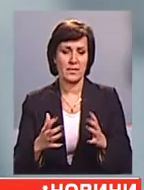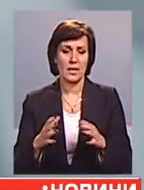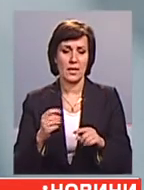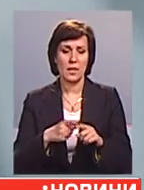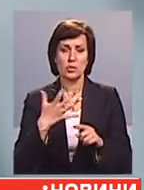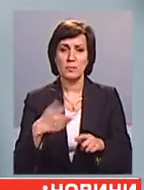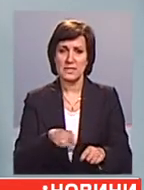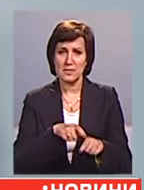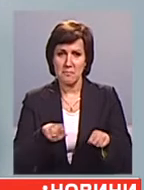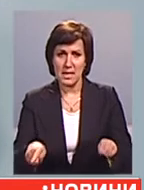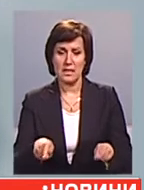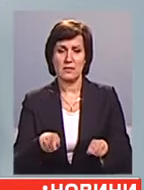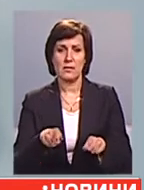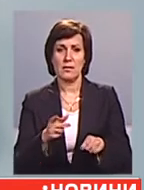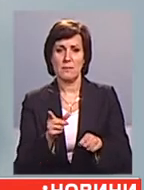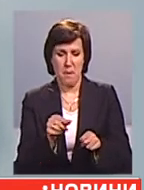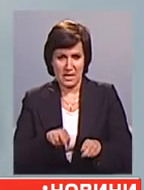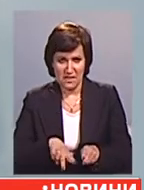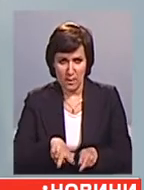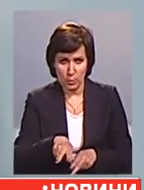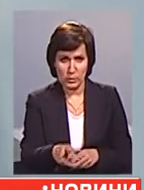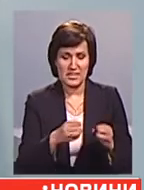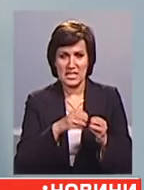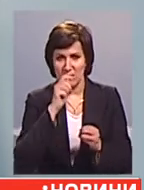150 метров парного и непарного пути. И